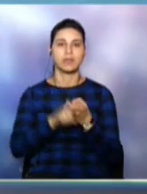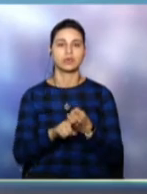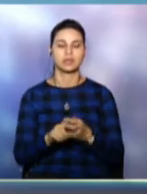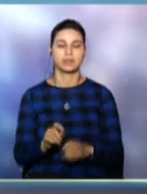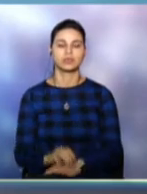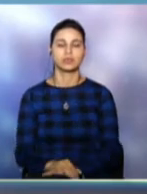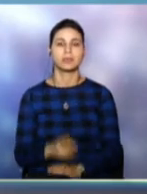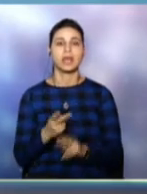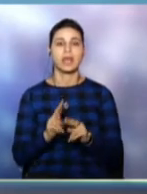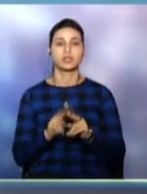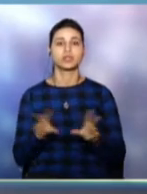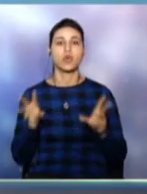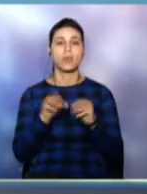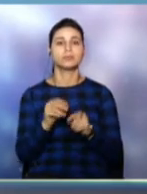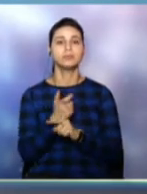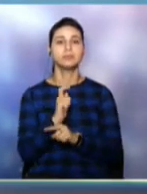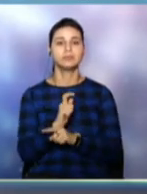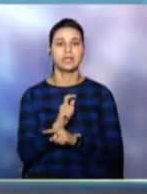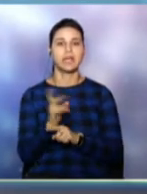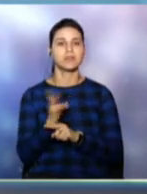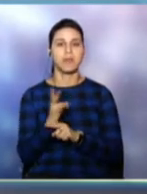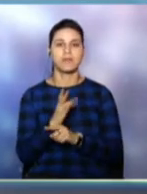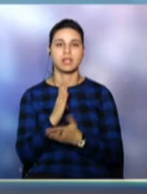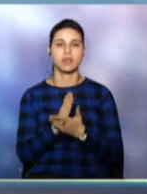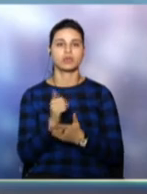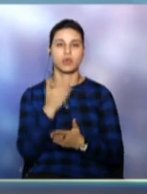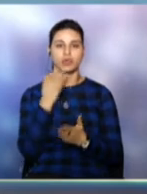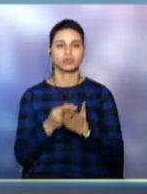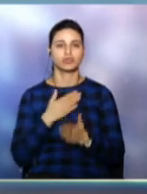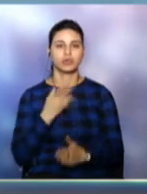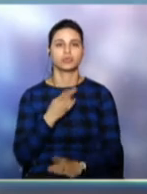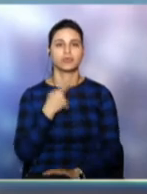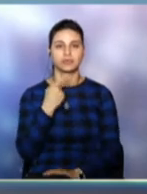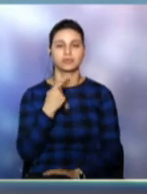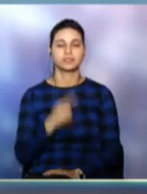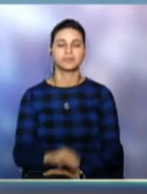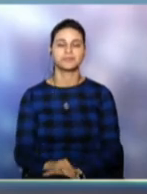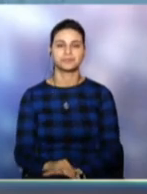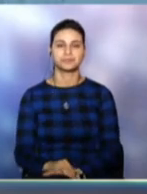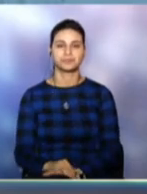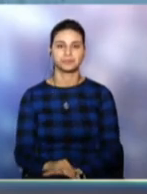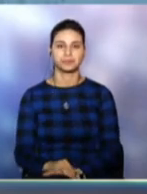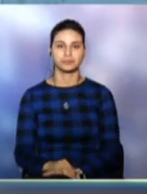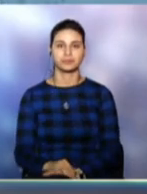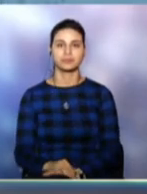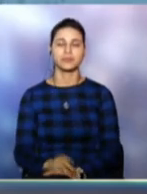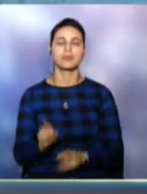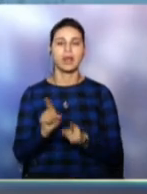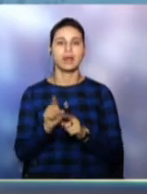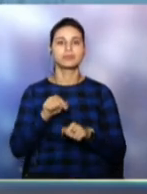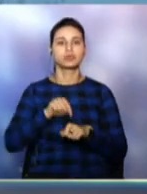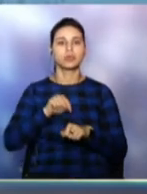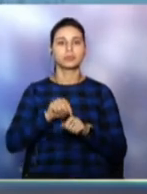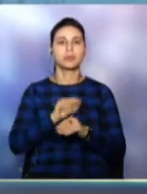და ეს კომბინაციაც, რომელიც ძალიან მავნე კომბინაციაა, როგორც ჩვენ უკვე აღვნიშნეთ. გარდა ამისა, ტოლერანტობის მატება, ანუ უფრო